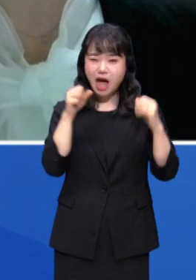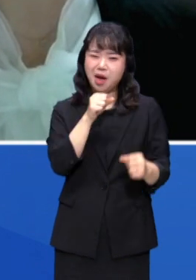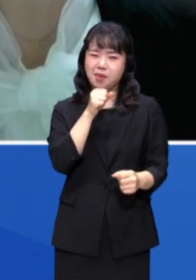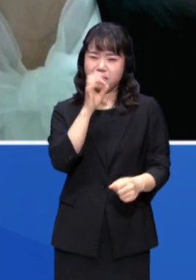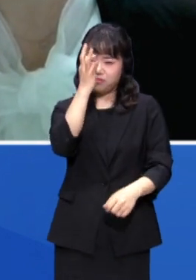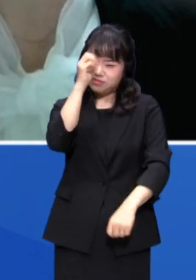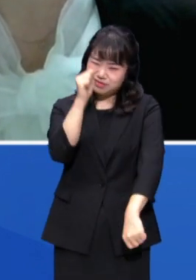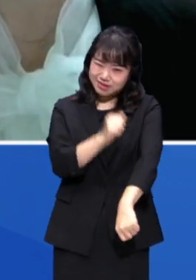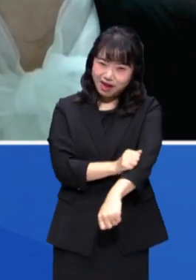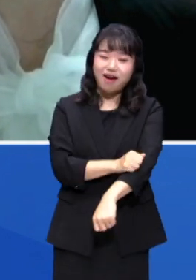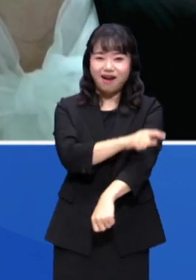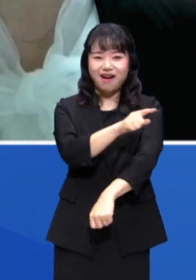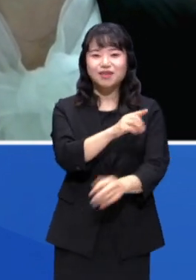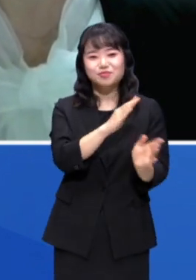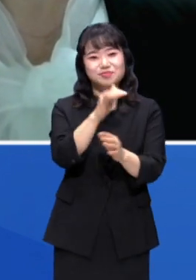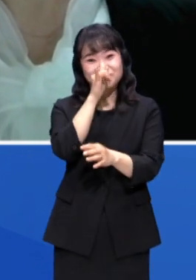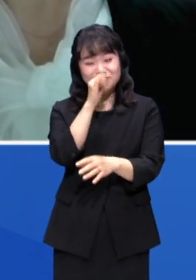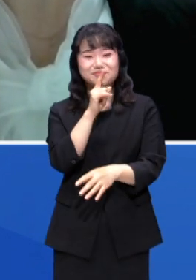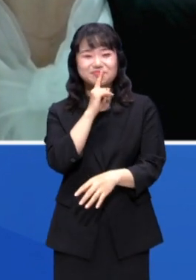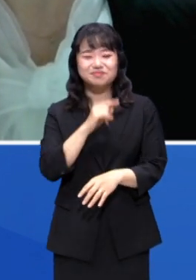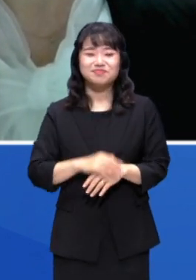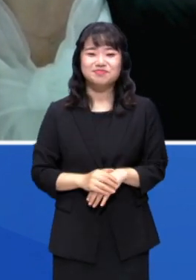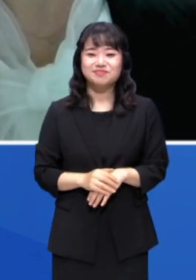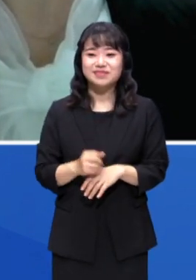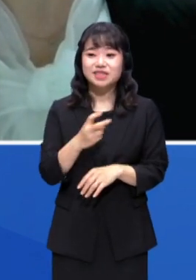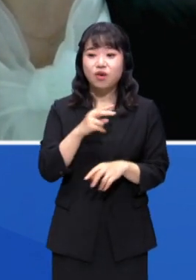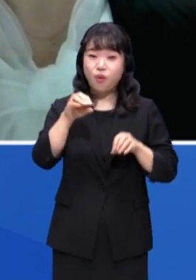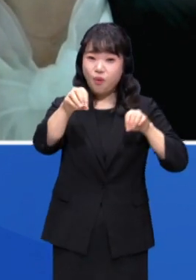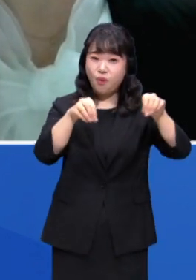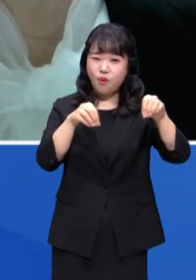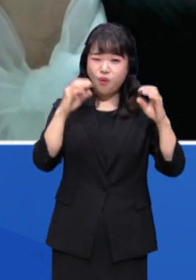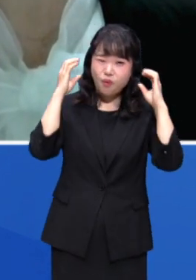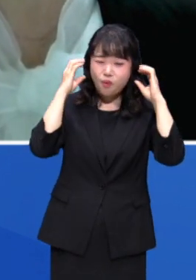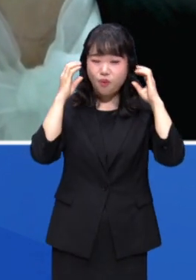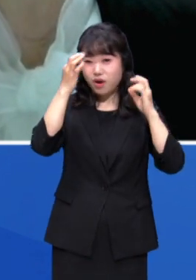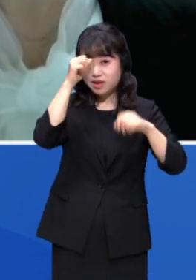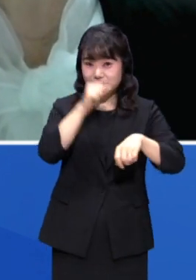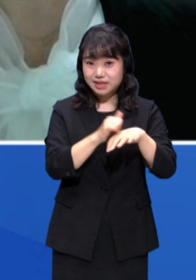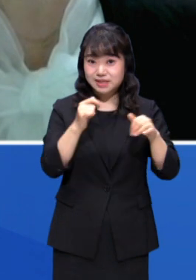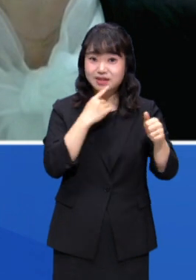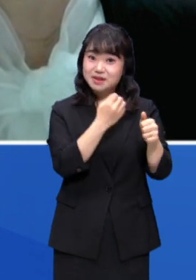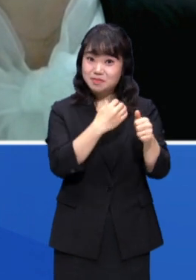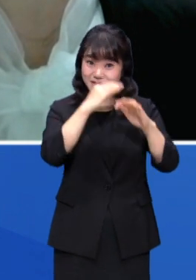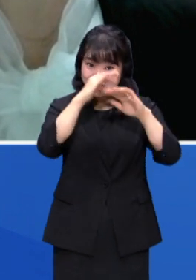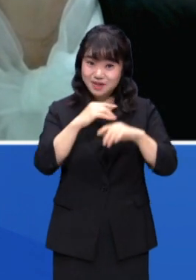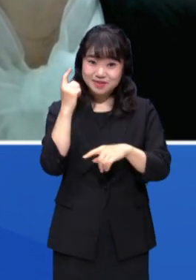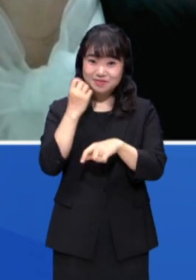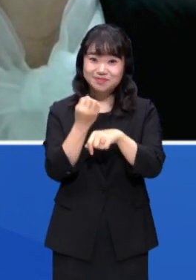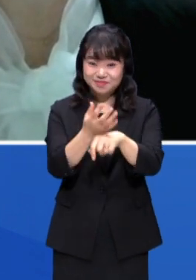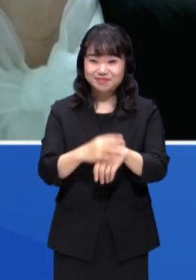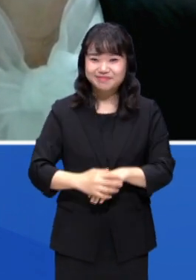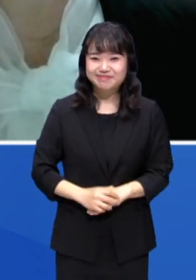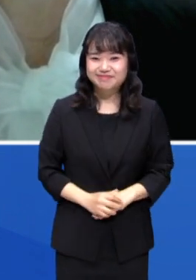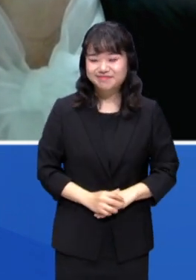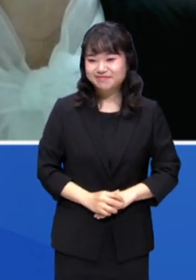있다고 자랑도 하시더라고요. 음향 엔지니어 관계자분의 이야기를 한번 들어보겠습니다.